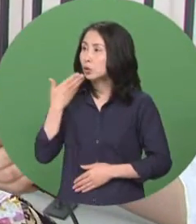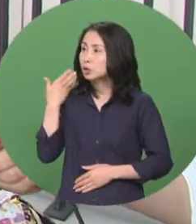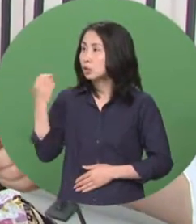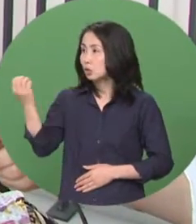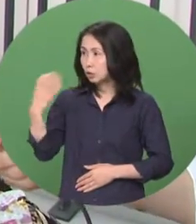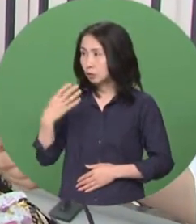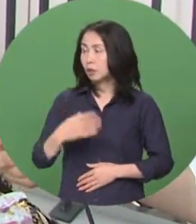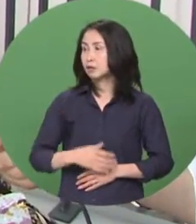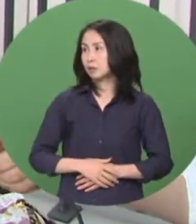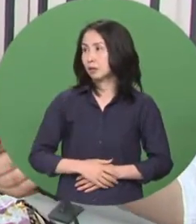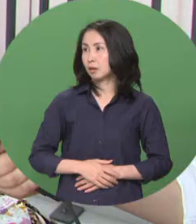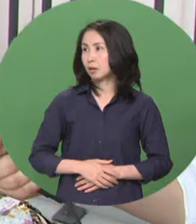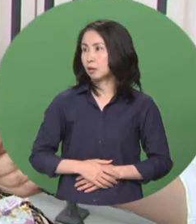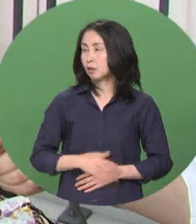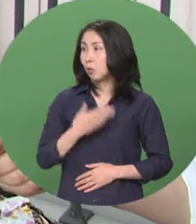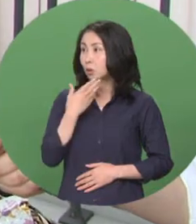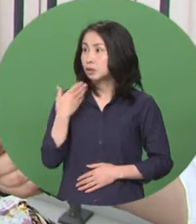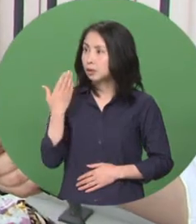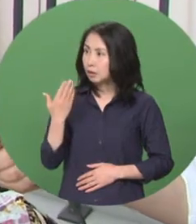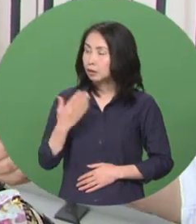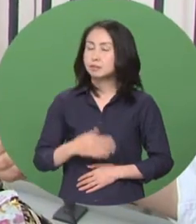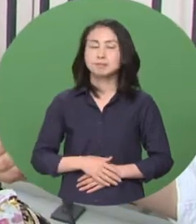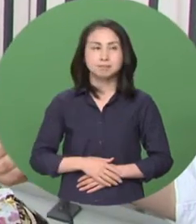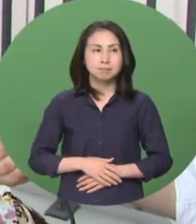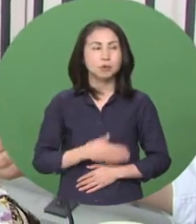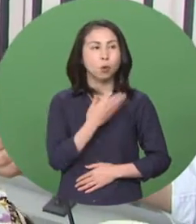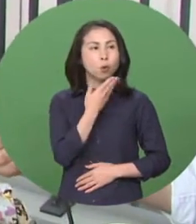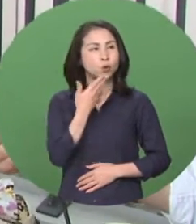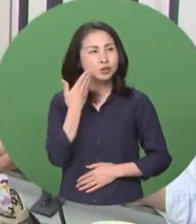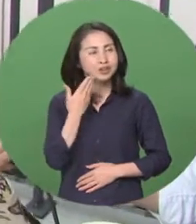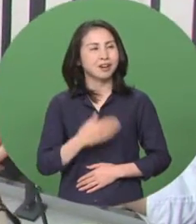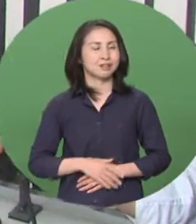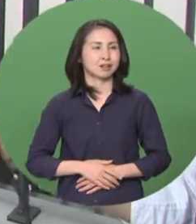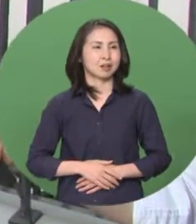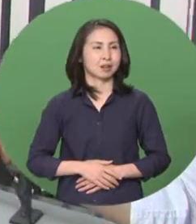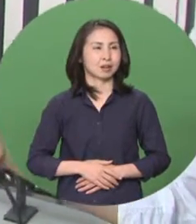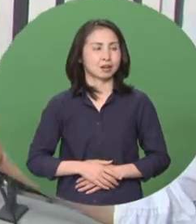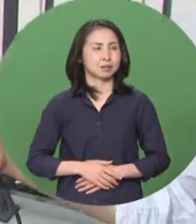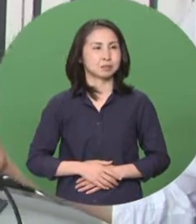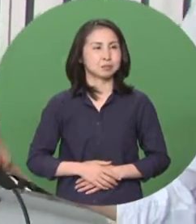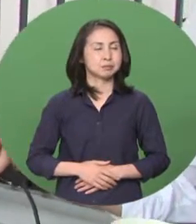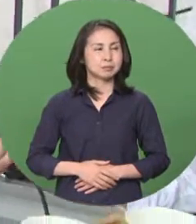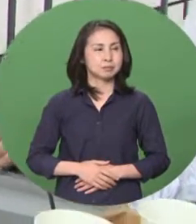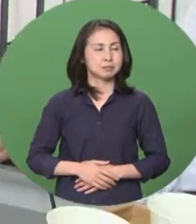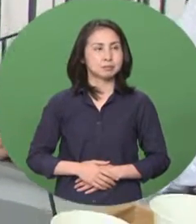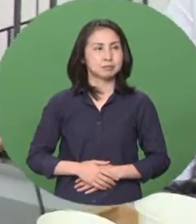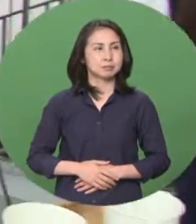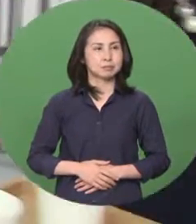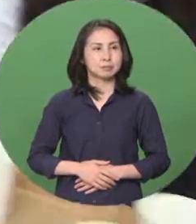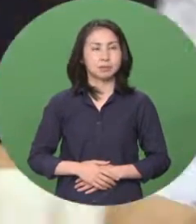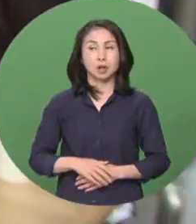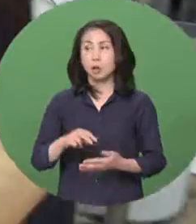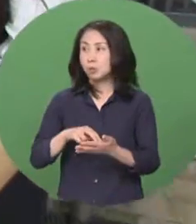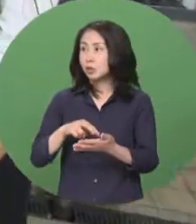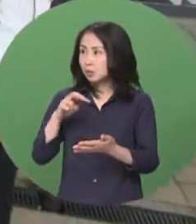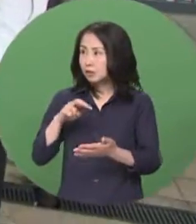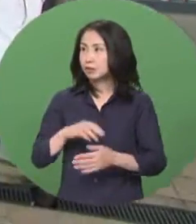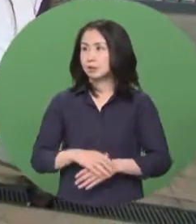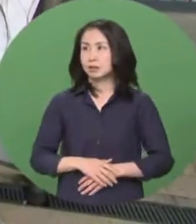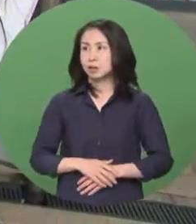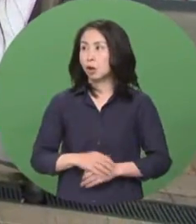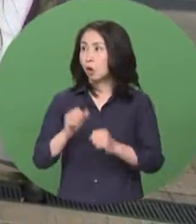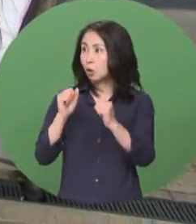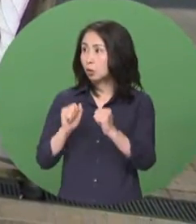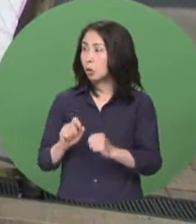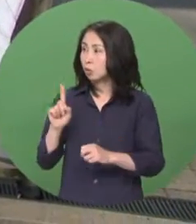ておっしゃいましたけど、美味しかったですか？ 美味しかったです。 ほうほうほう ほう、普通に水道水でも。 びっくりですか？ はい、 お住